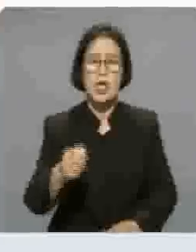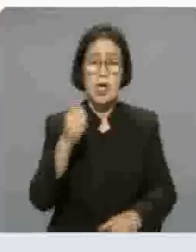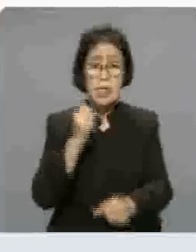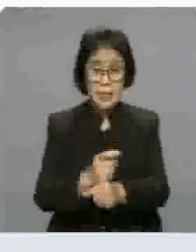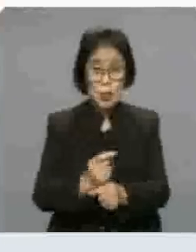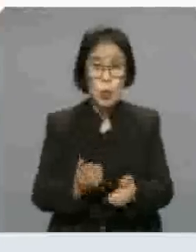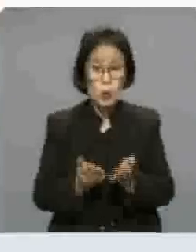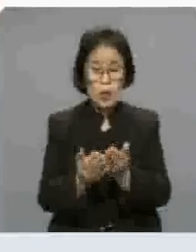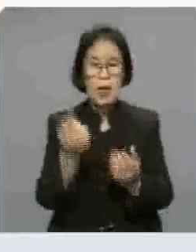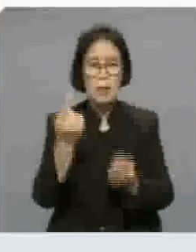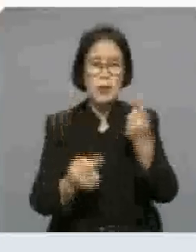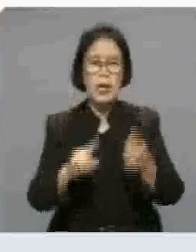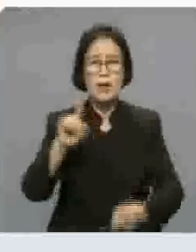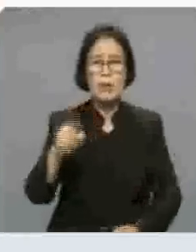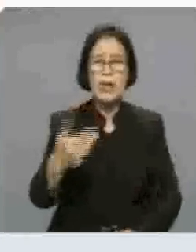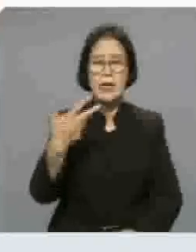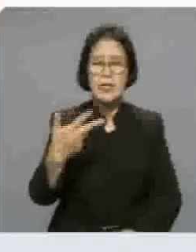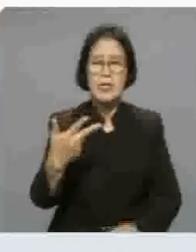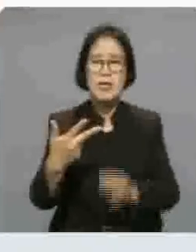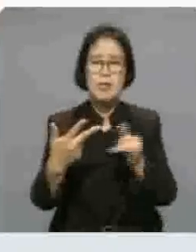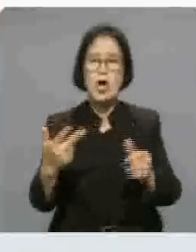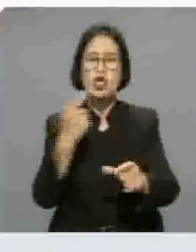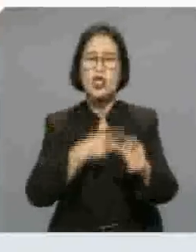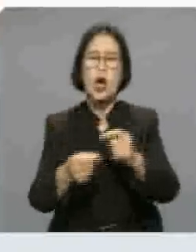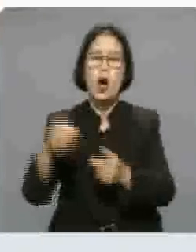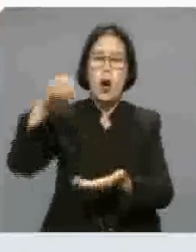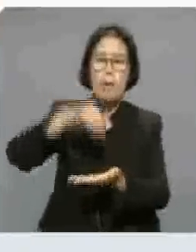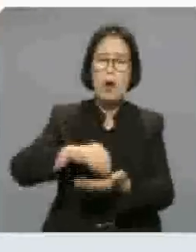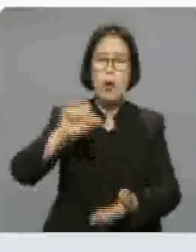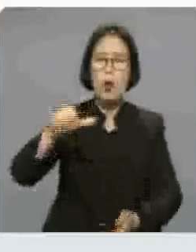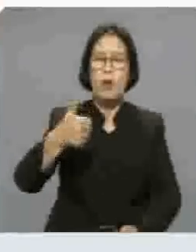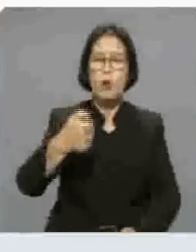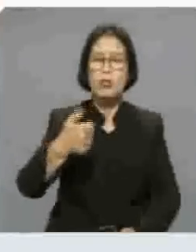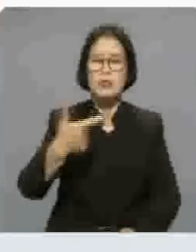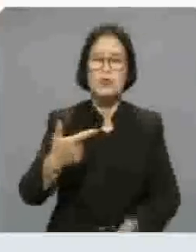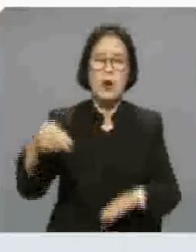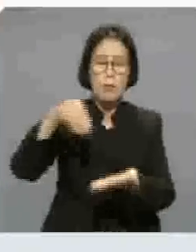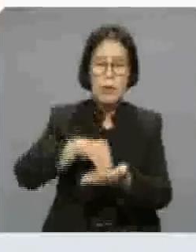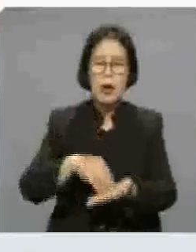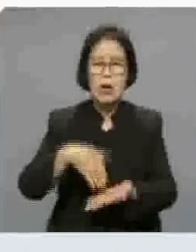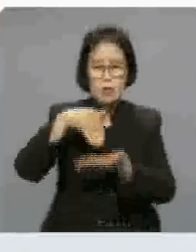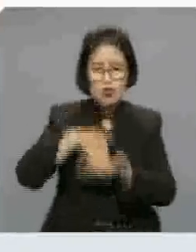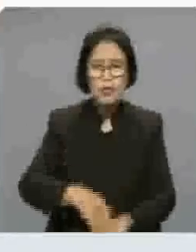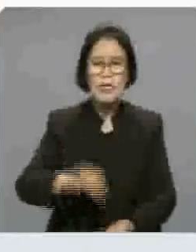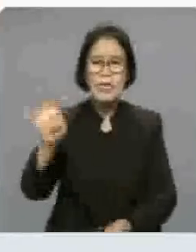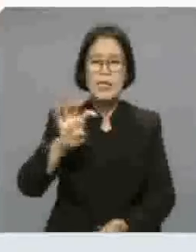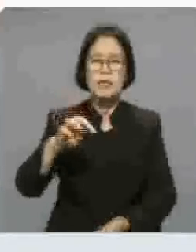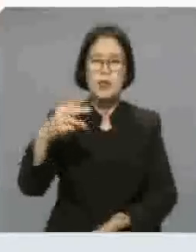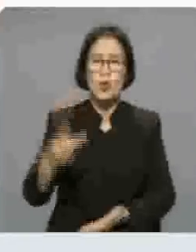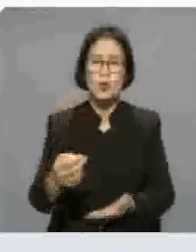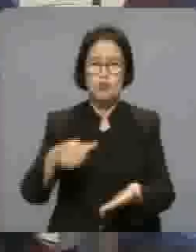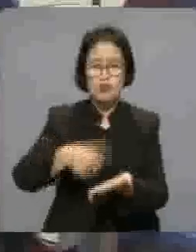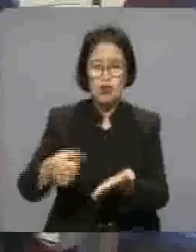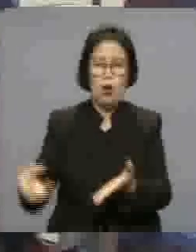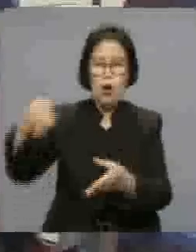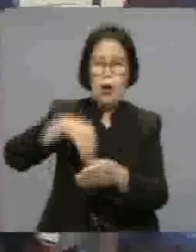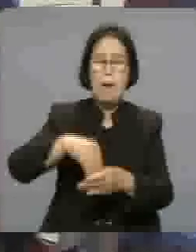코리아 킹호보다 107명 많은 승객 556명과 40톤의 화물을 동시에 수송할 수